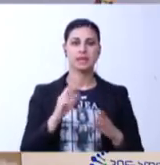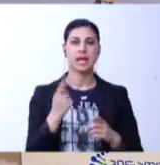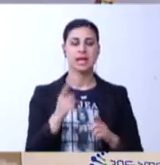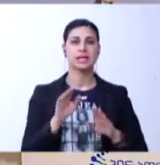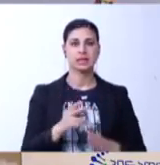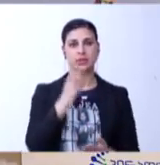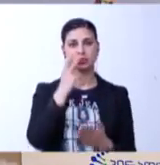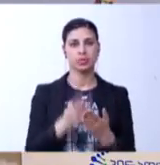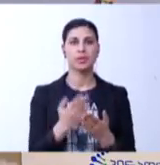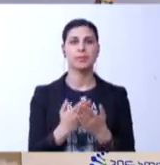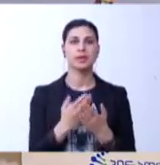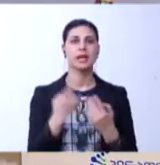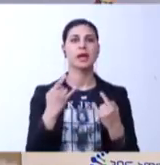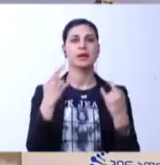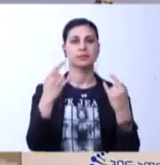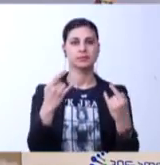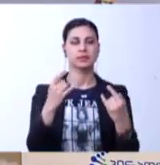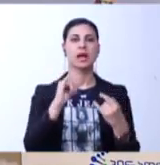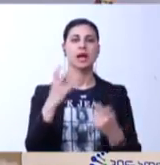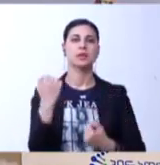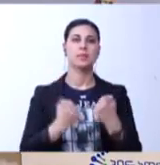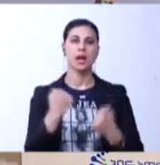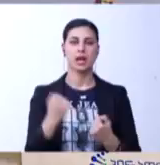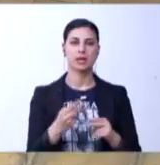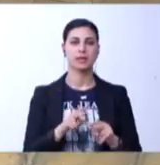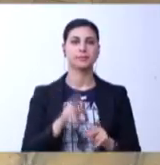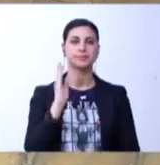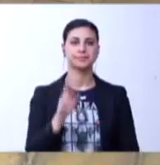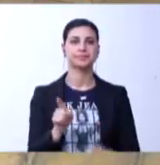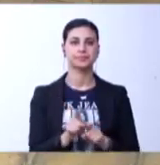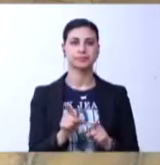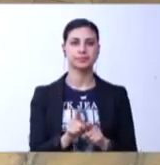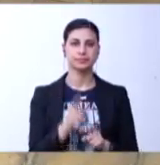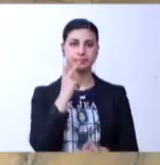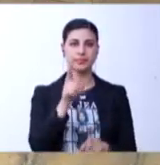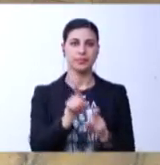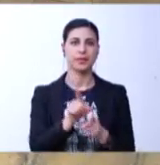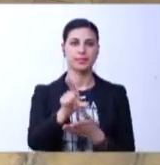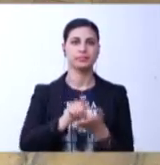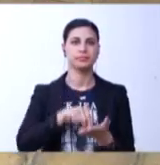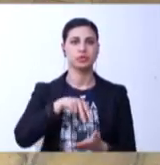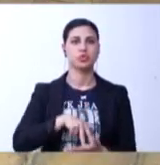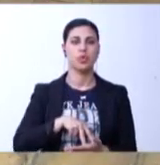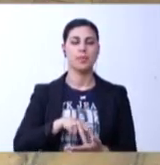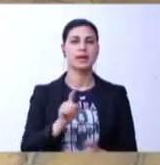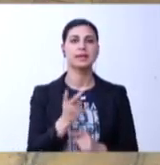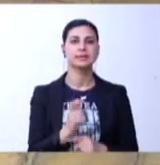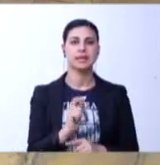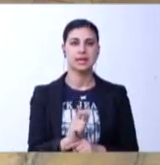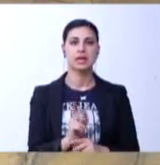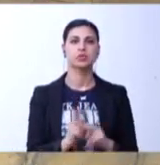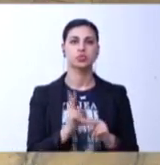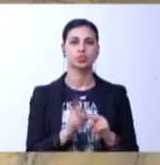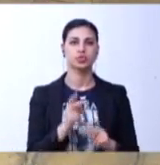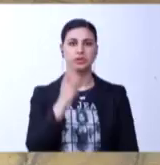ადგილას ყურება, მაგალითად მონიტორის ეკრანს ან საჭესთან და ეს იწვევს აი ესეთი ტიპის დგომს დაახლოებით, რაც ძალიან ხელს